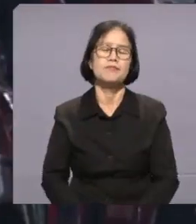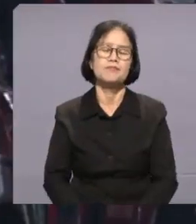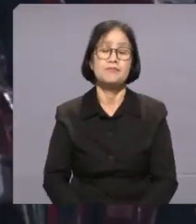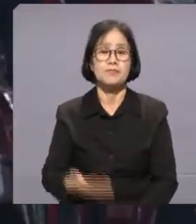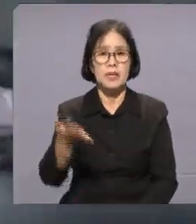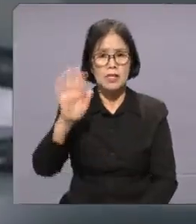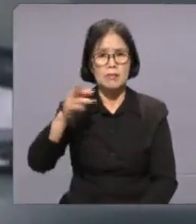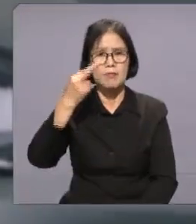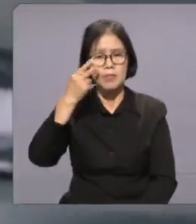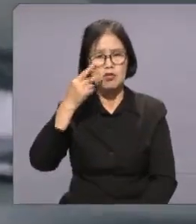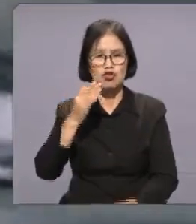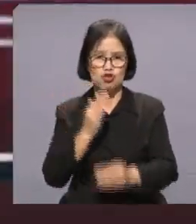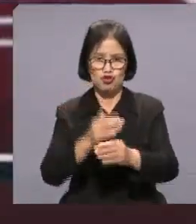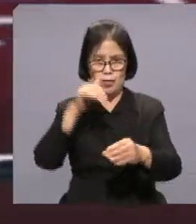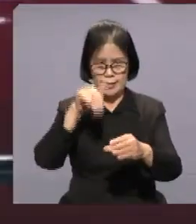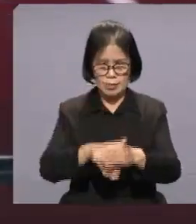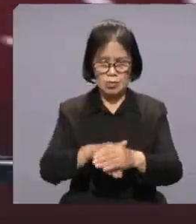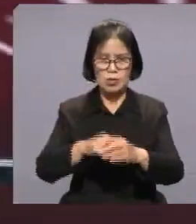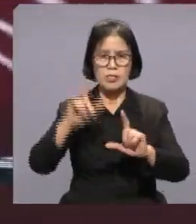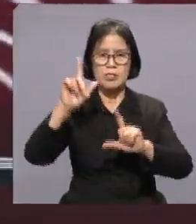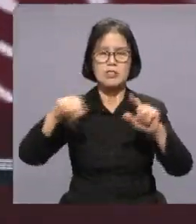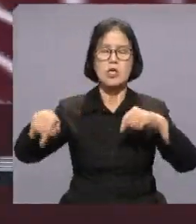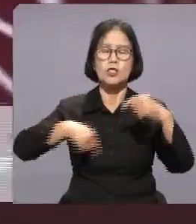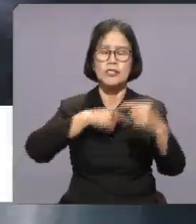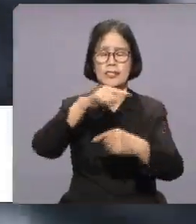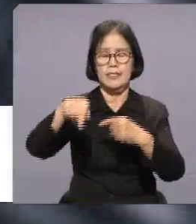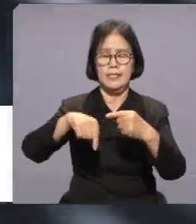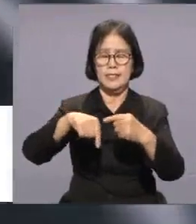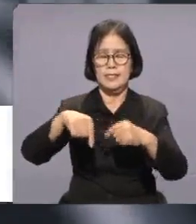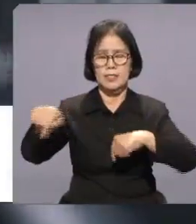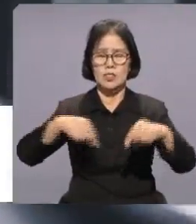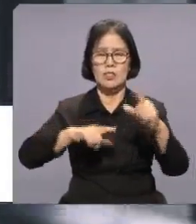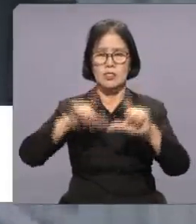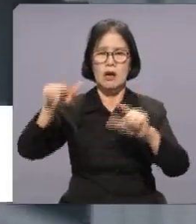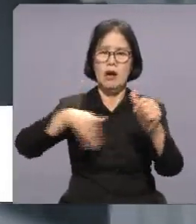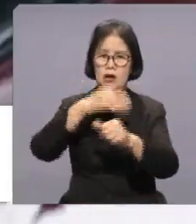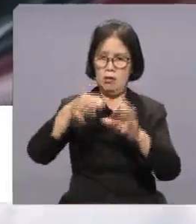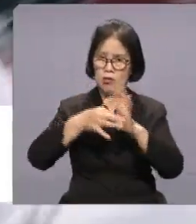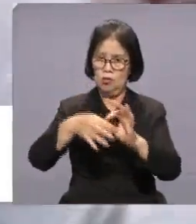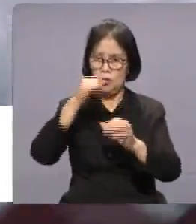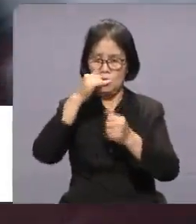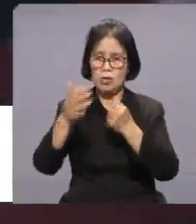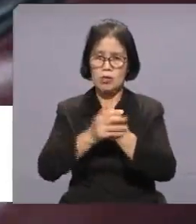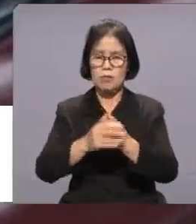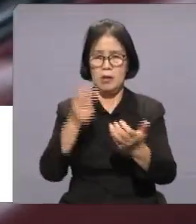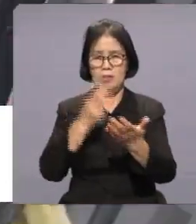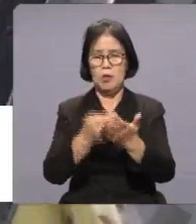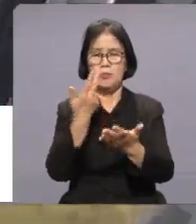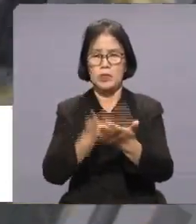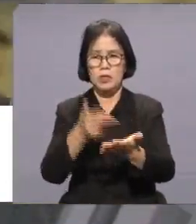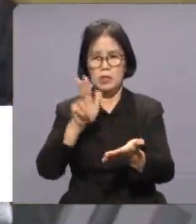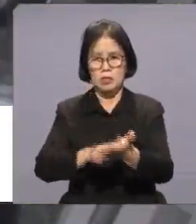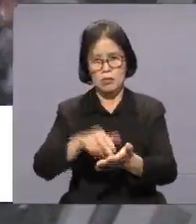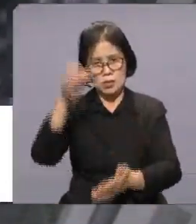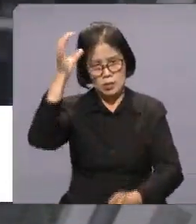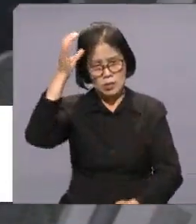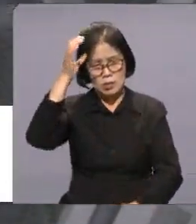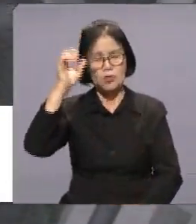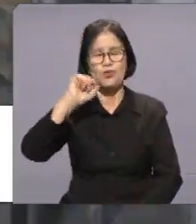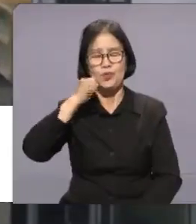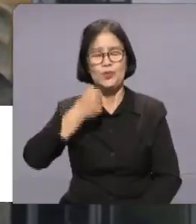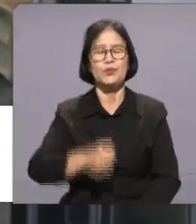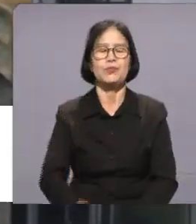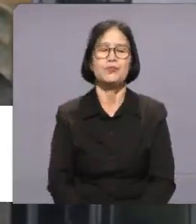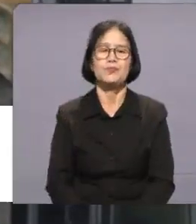하지만 미국 중단 선거 등 정치상황과 연동돼 있어 우리에게 최선인 법계정은 기대하기 어렵습니다